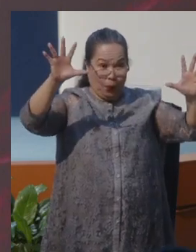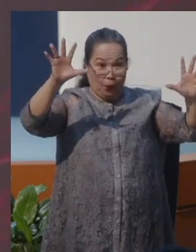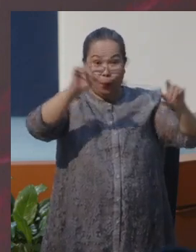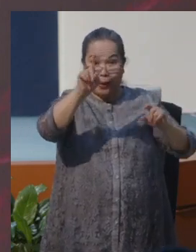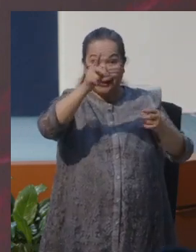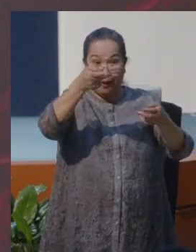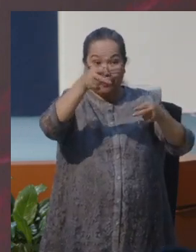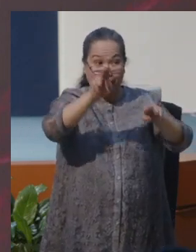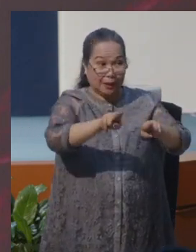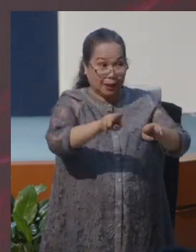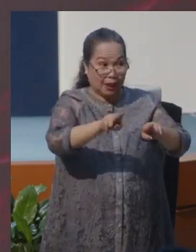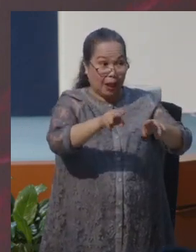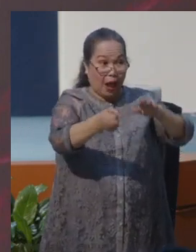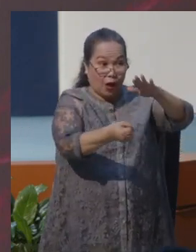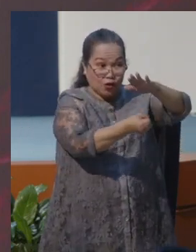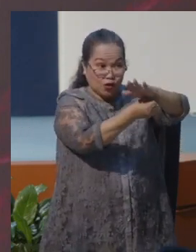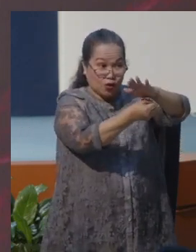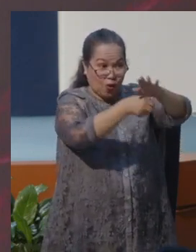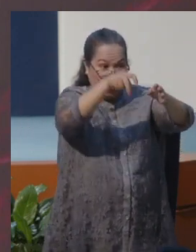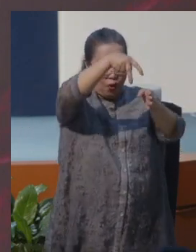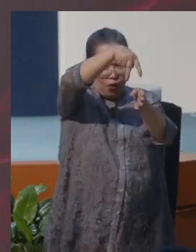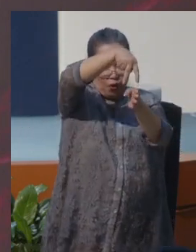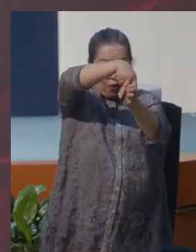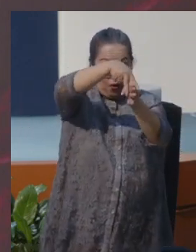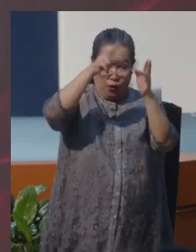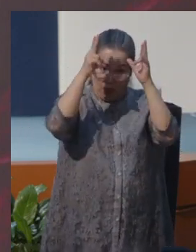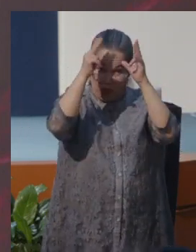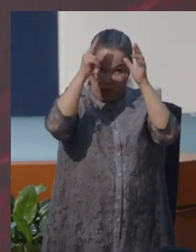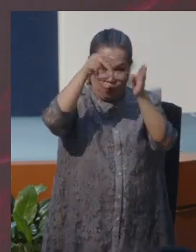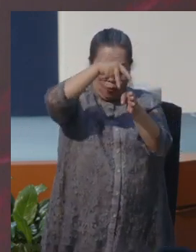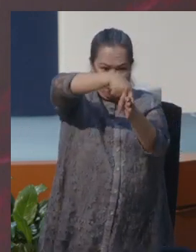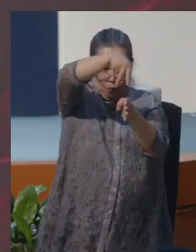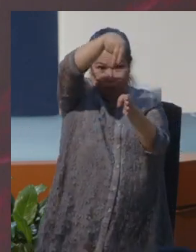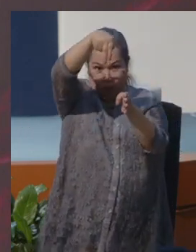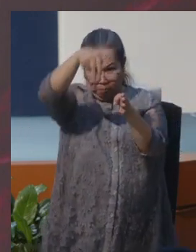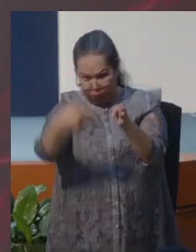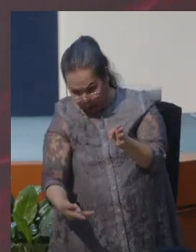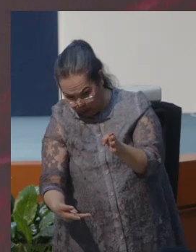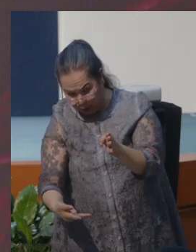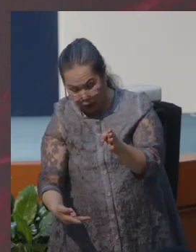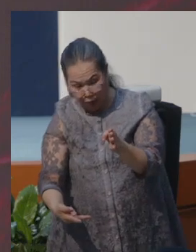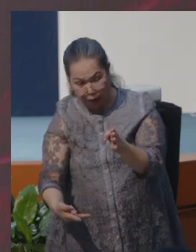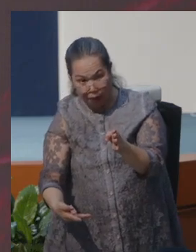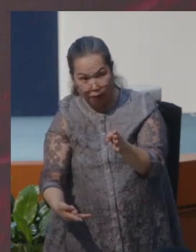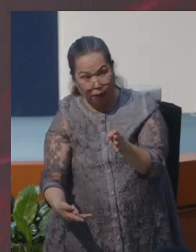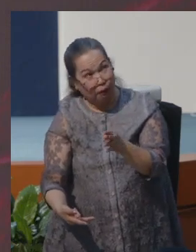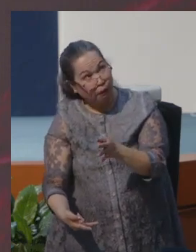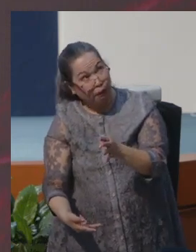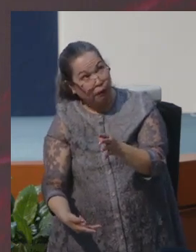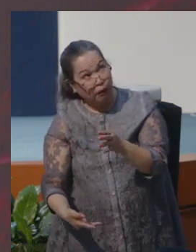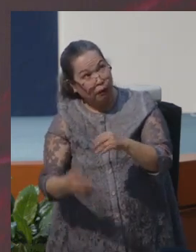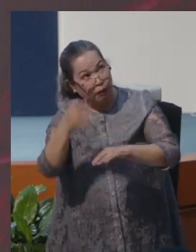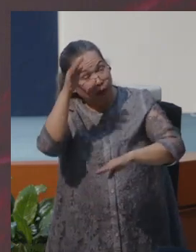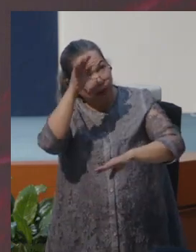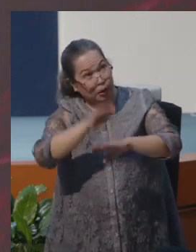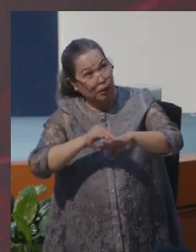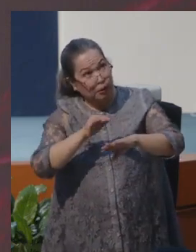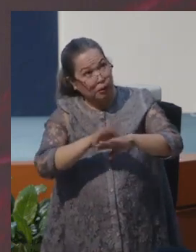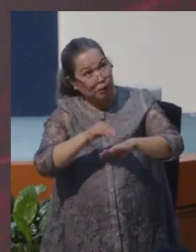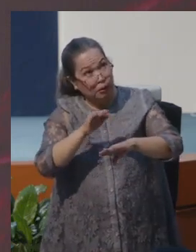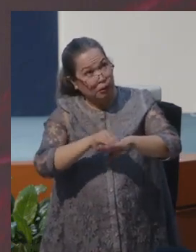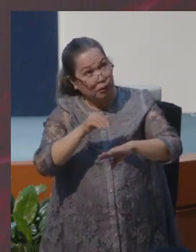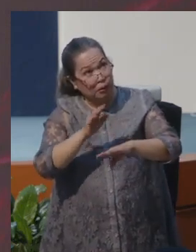tapat, ang nagpabagsak sa kanya mula sa kanyang kabayo at tinawag siya ng Panginoon at tinawag siya upang maging apostol